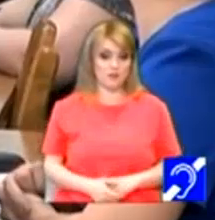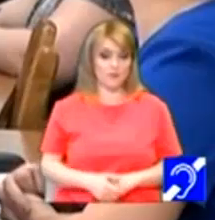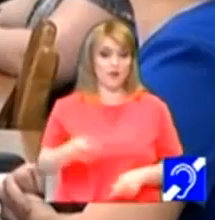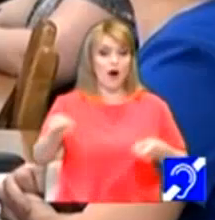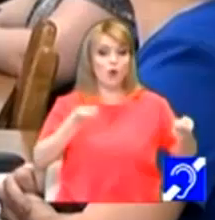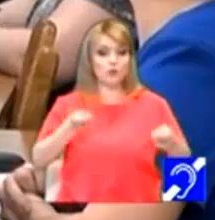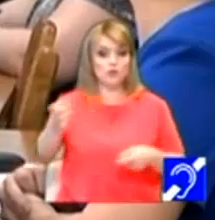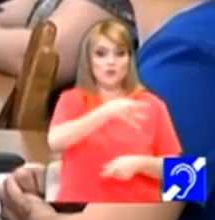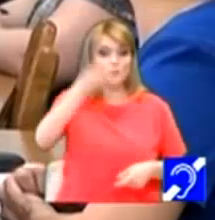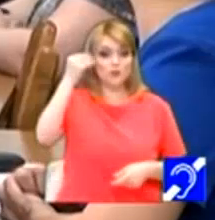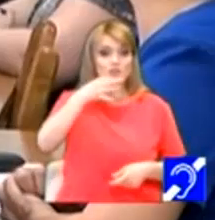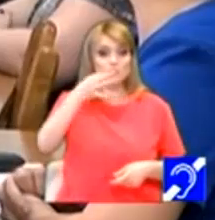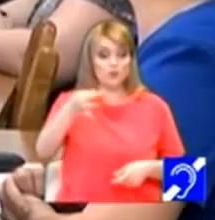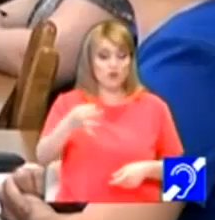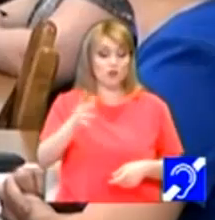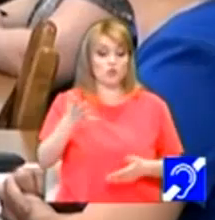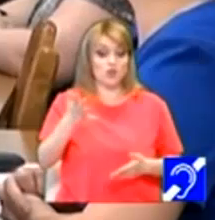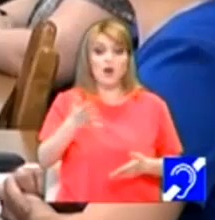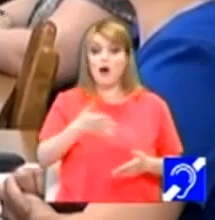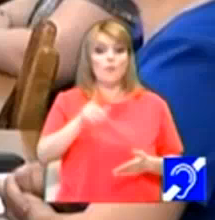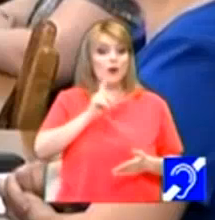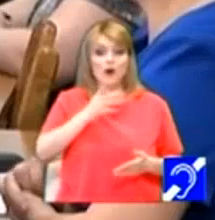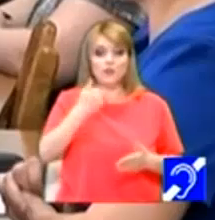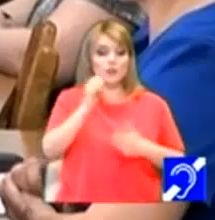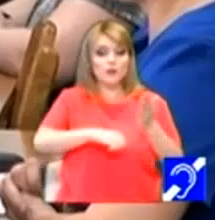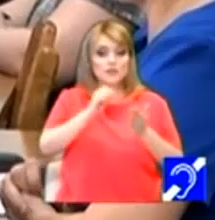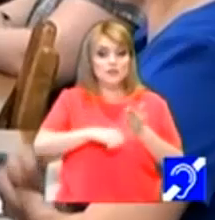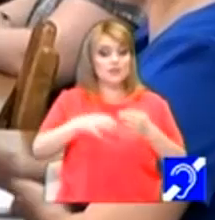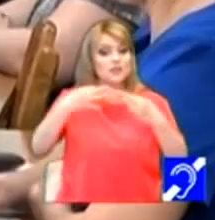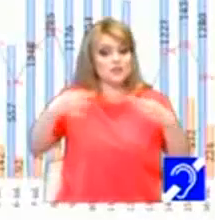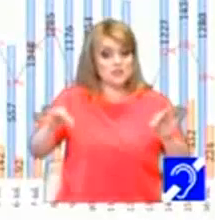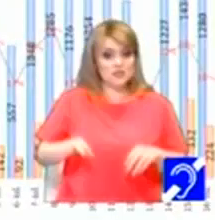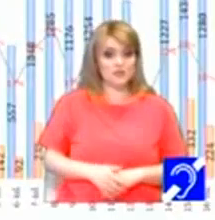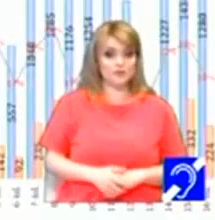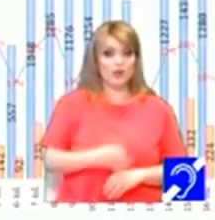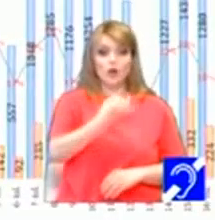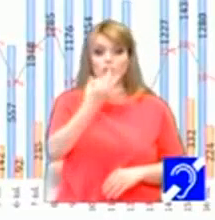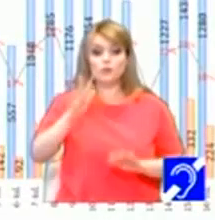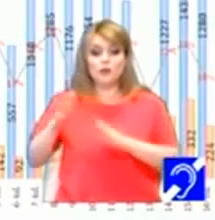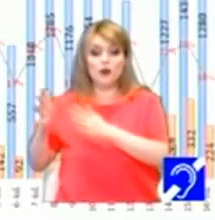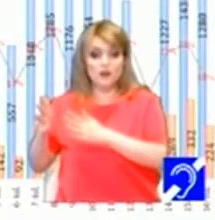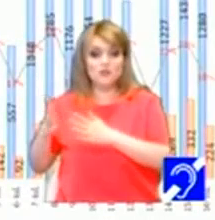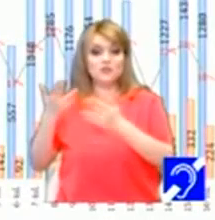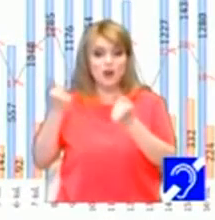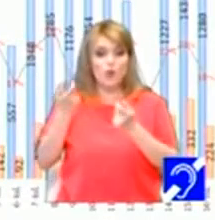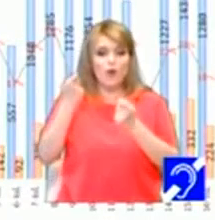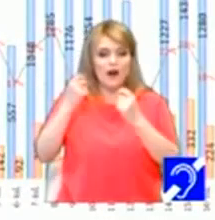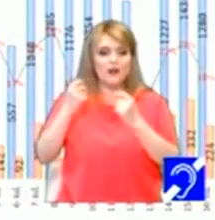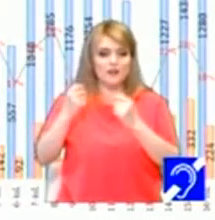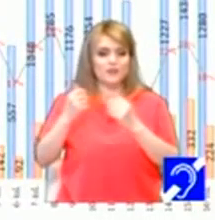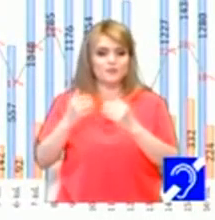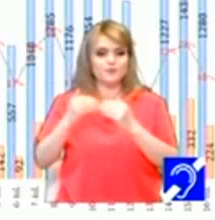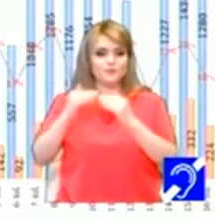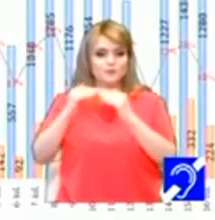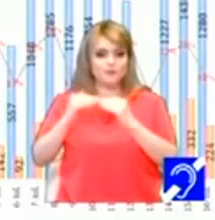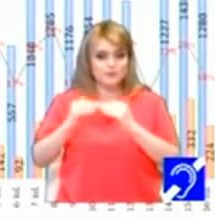Autoritățile din Republica Moldova spun răspicat că nu există motive de relaxare. Numărul de cazuri fiind în descreștere continuă, numărul